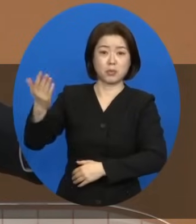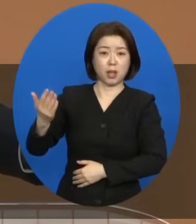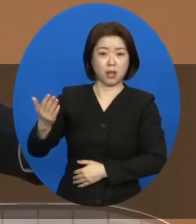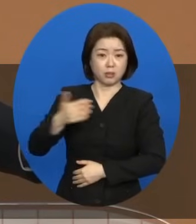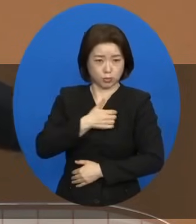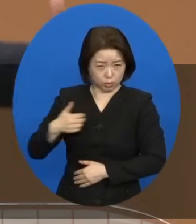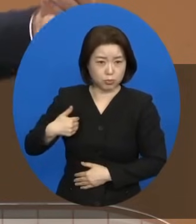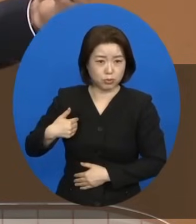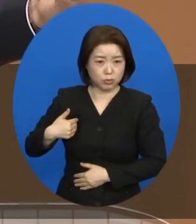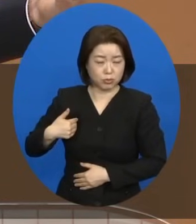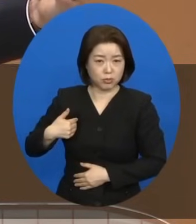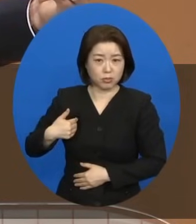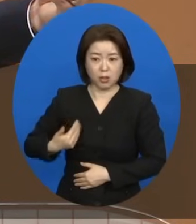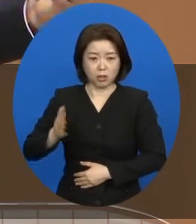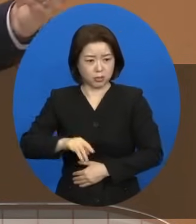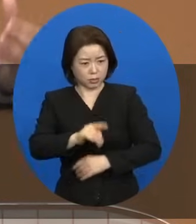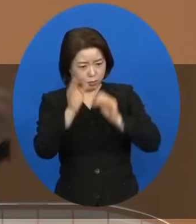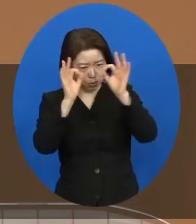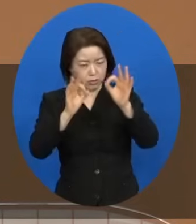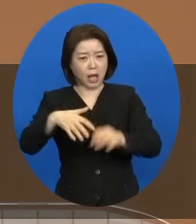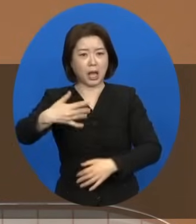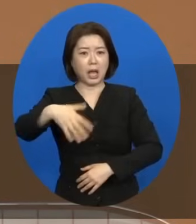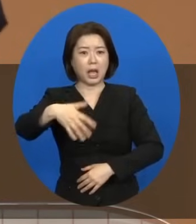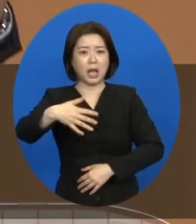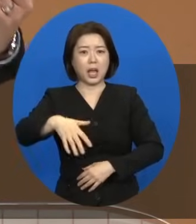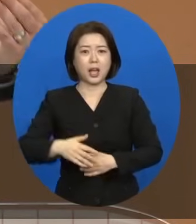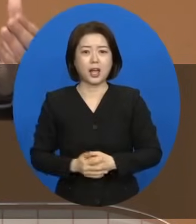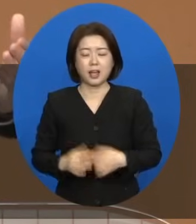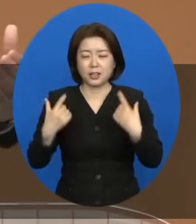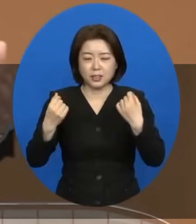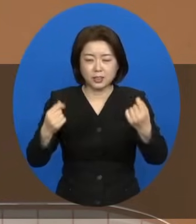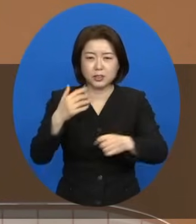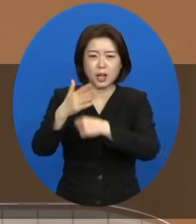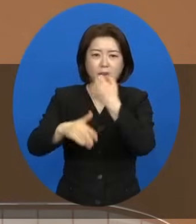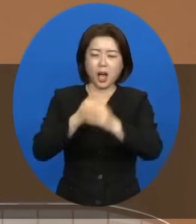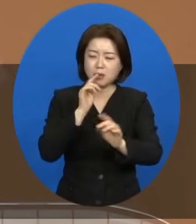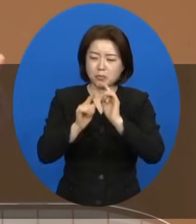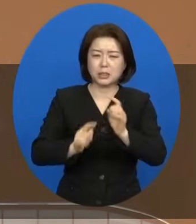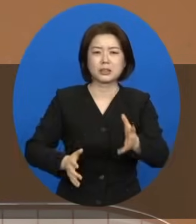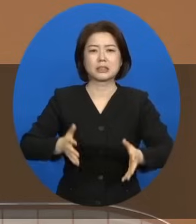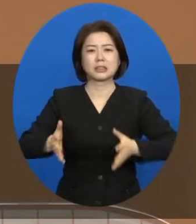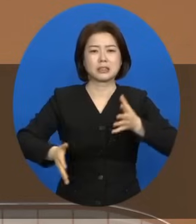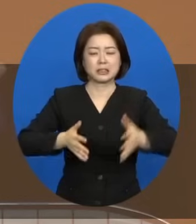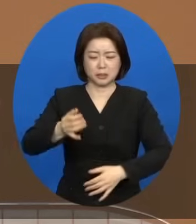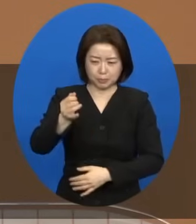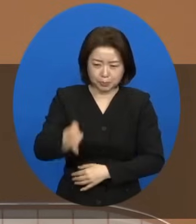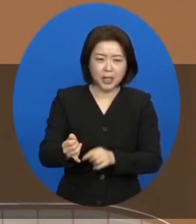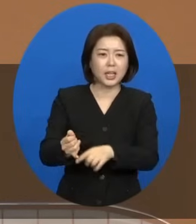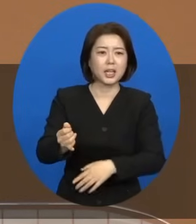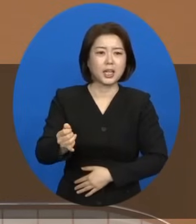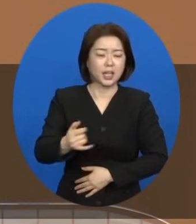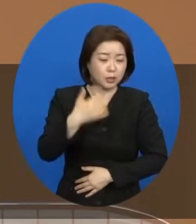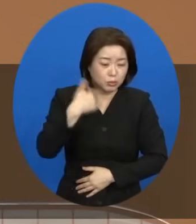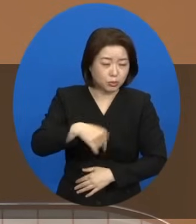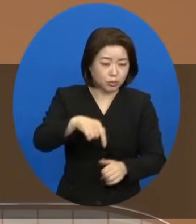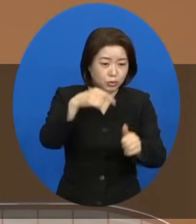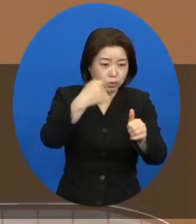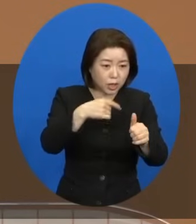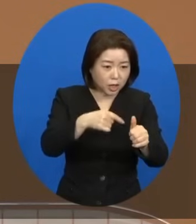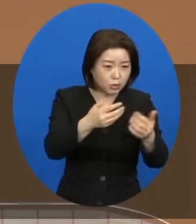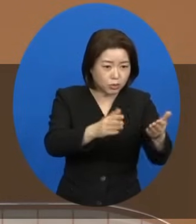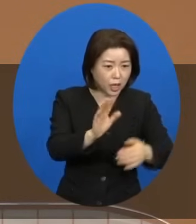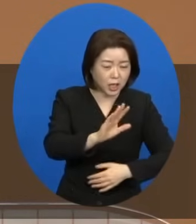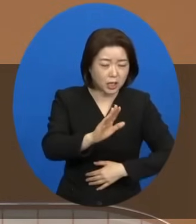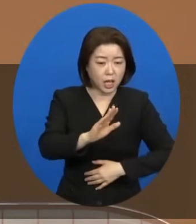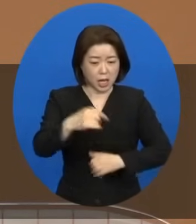터인데 선생이 안 된 거예요 여전히 너희가 하나님의 말씀의 초보에 대하여 누구에게서 가르침을 받아 처지